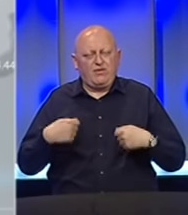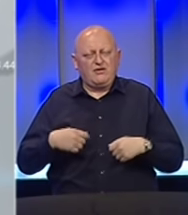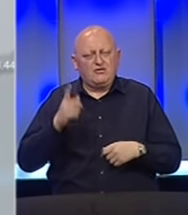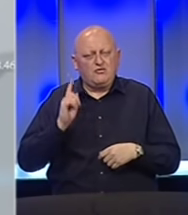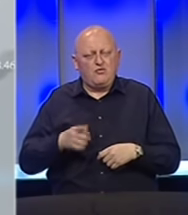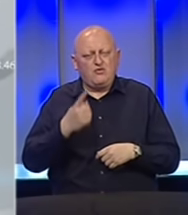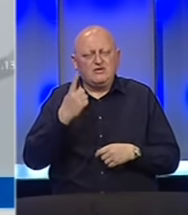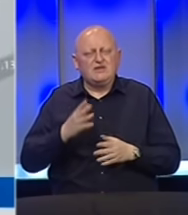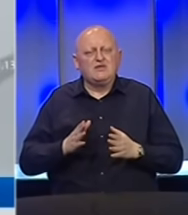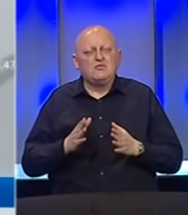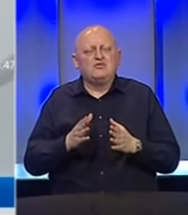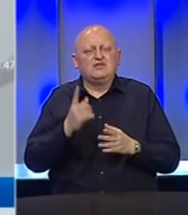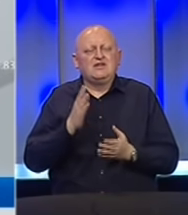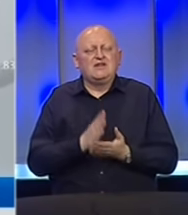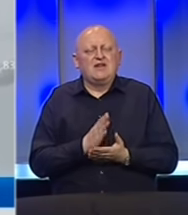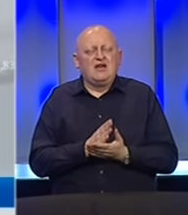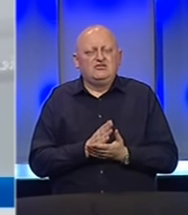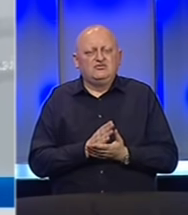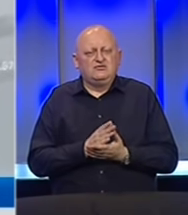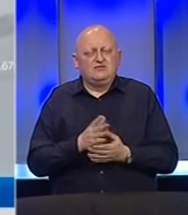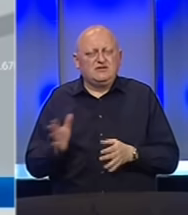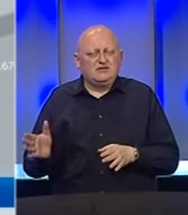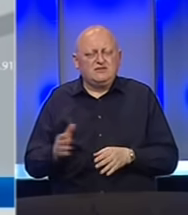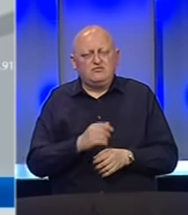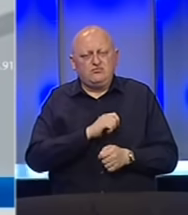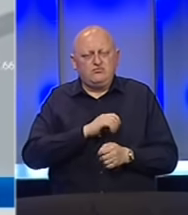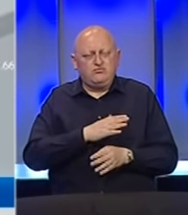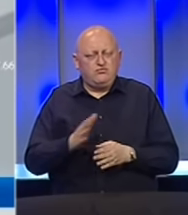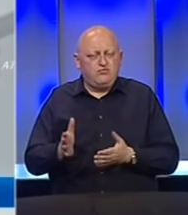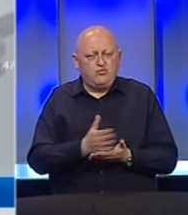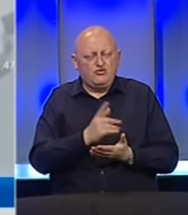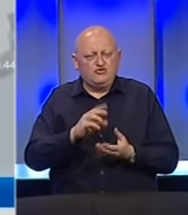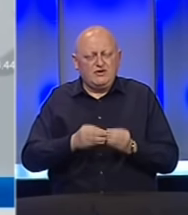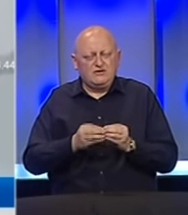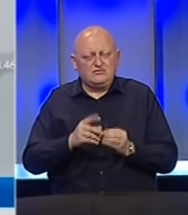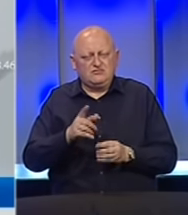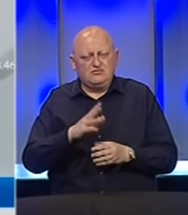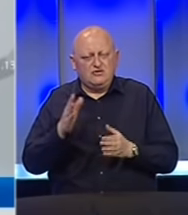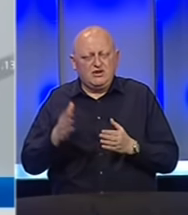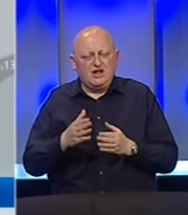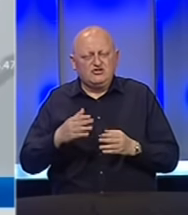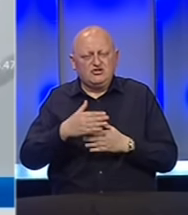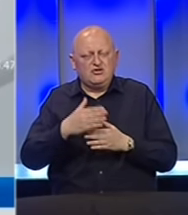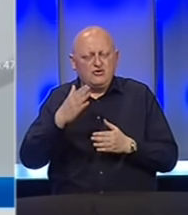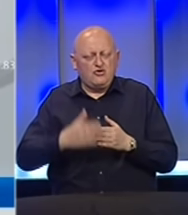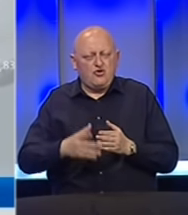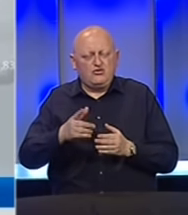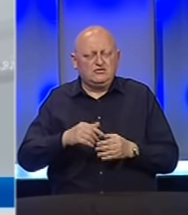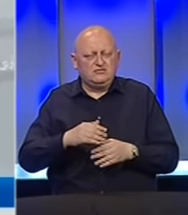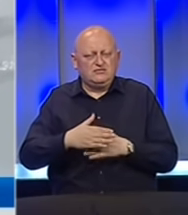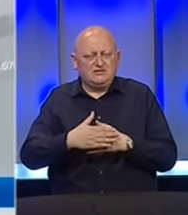neophodan, to je jedini put, jedini način da se prevaziđe ova kriza i da se u što kraćem roku ponovo dostigne onaj